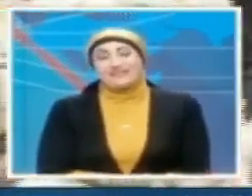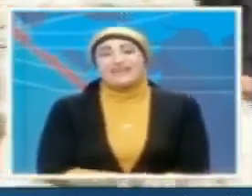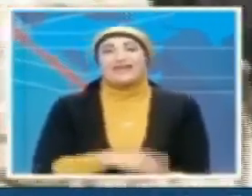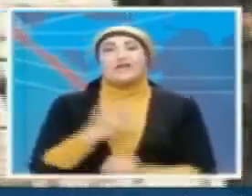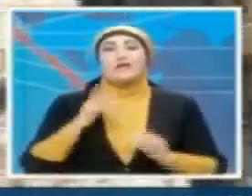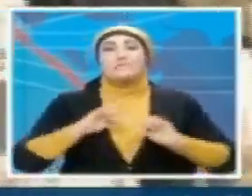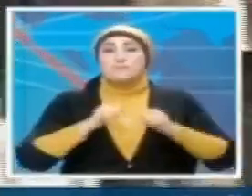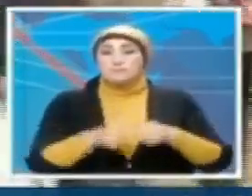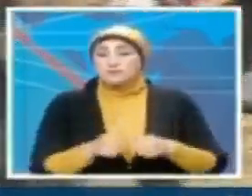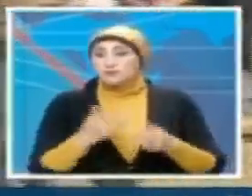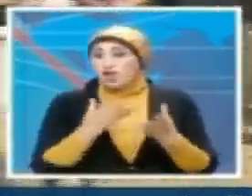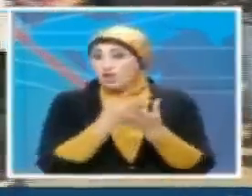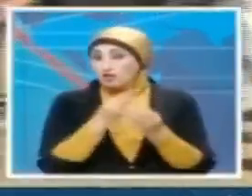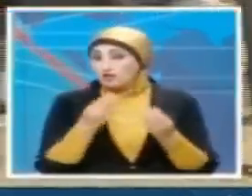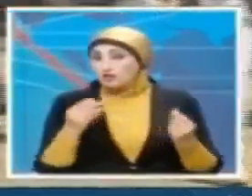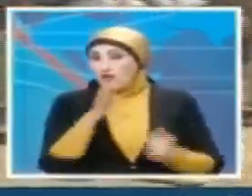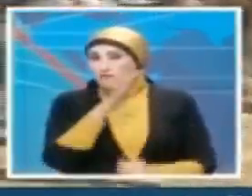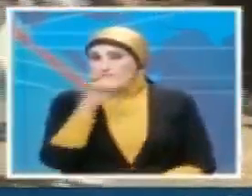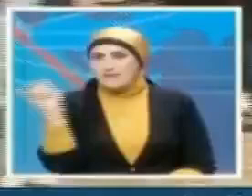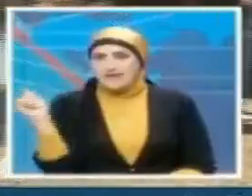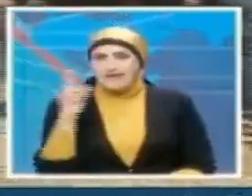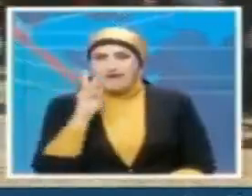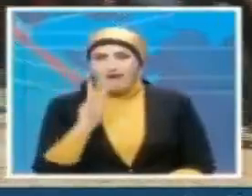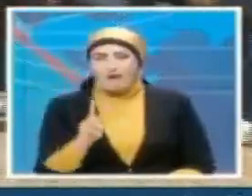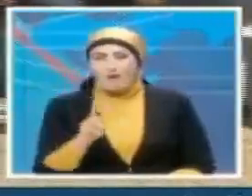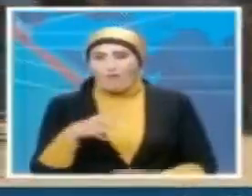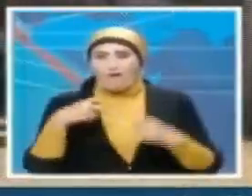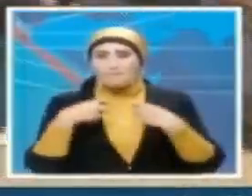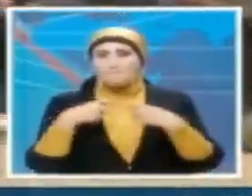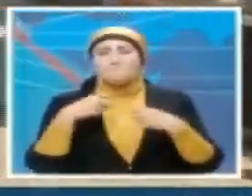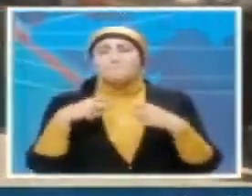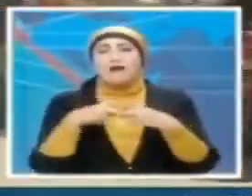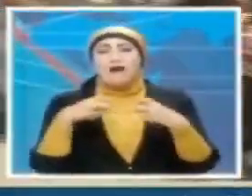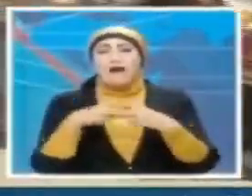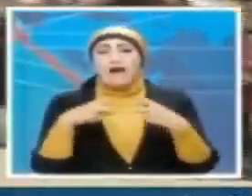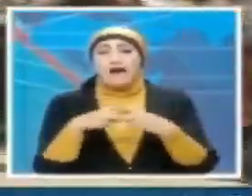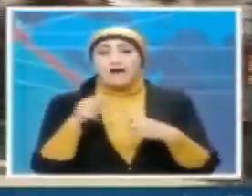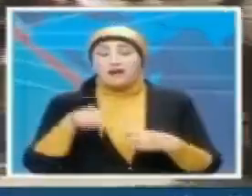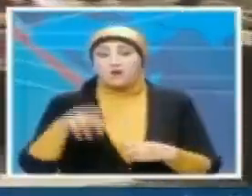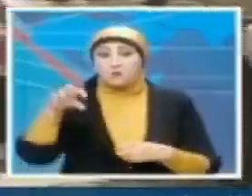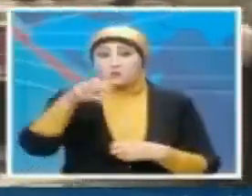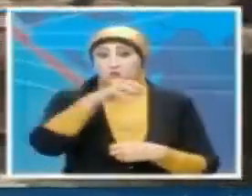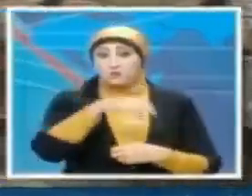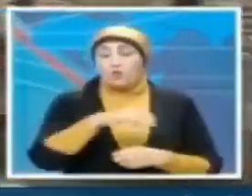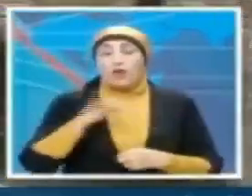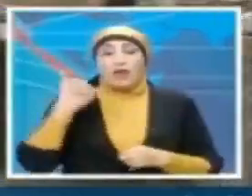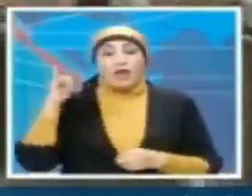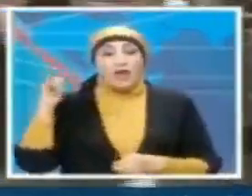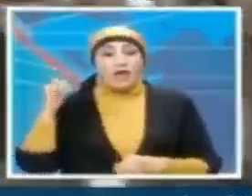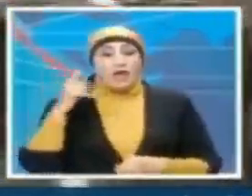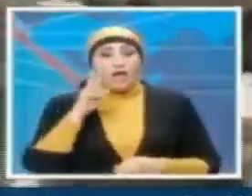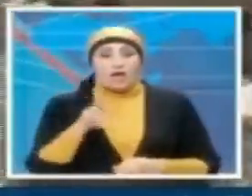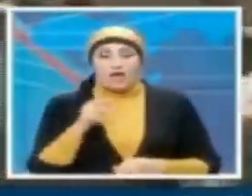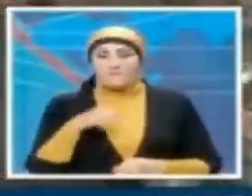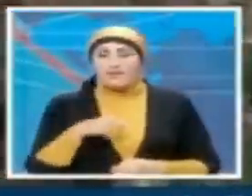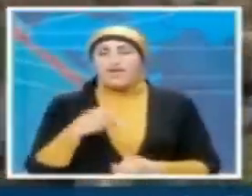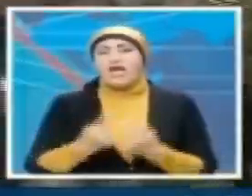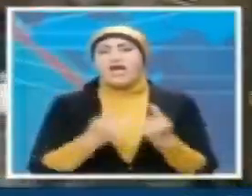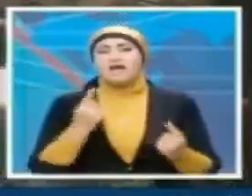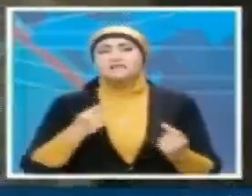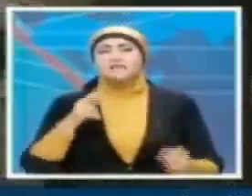بمشاركة أكثر من 100 عارض من مصر وعدد من الدول العربية، احتضنت حديقة